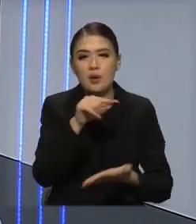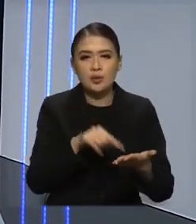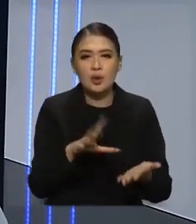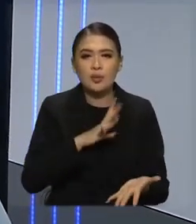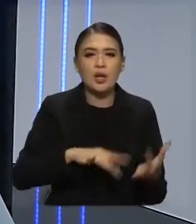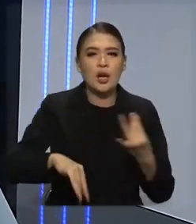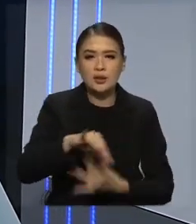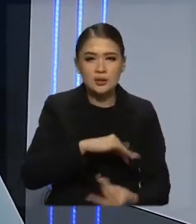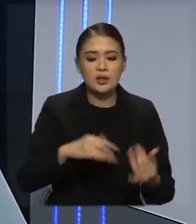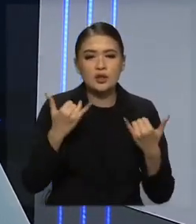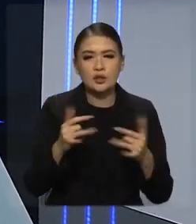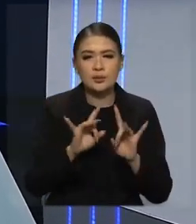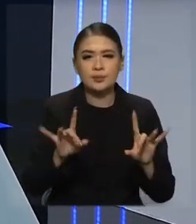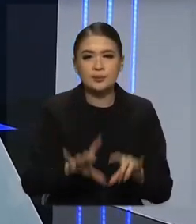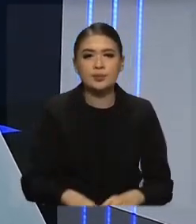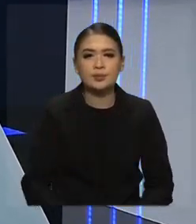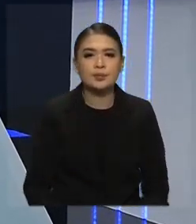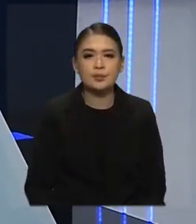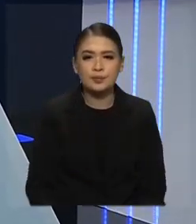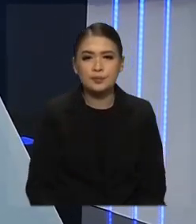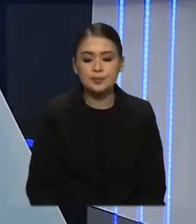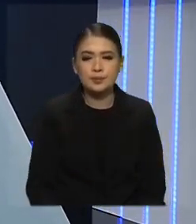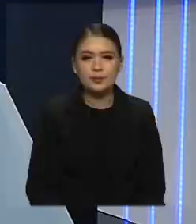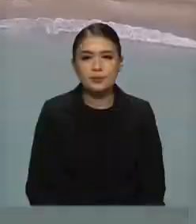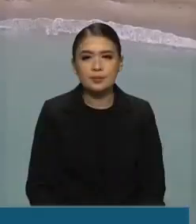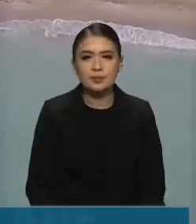на заседании, расскажет Илья Кудряков.